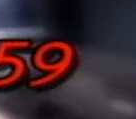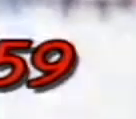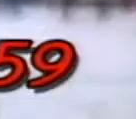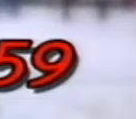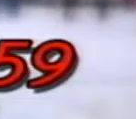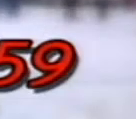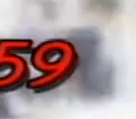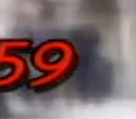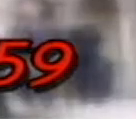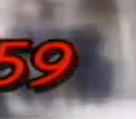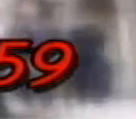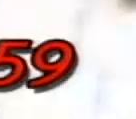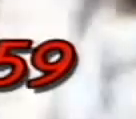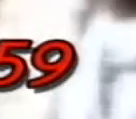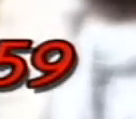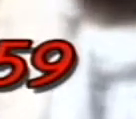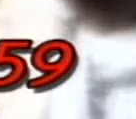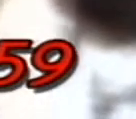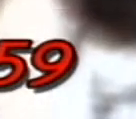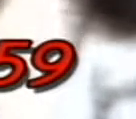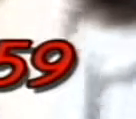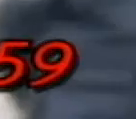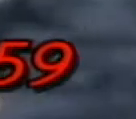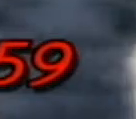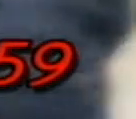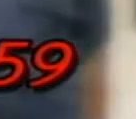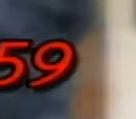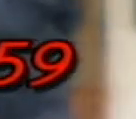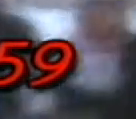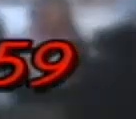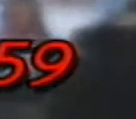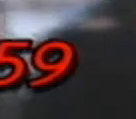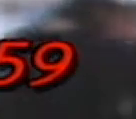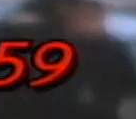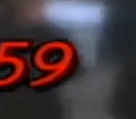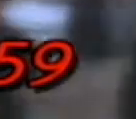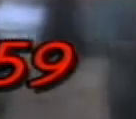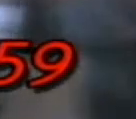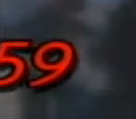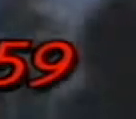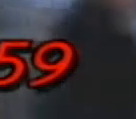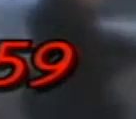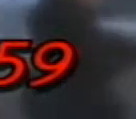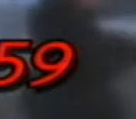422-1559 ครั้งละ3บาททุกเครือข่ายทั่วประเทศ การค้าการลงทุนกับเรามากทีเดียว